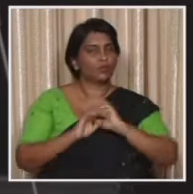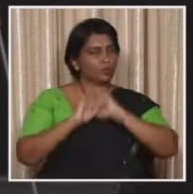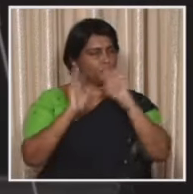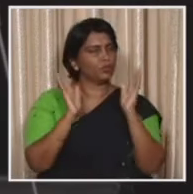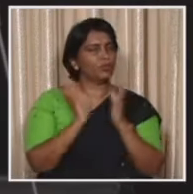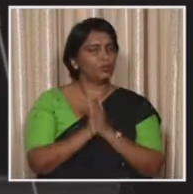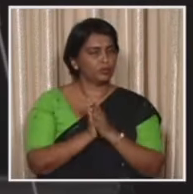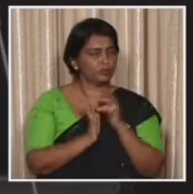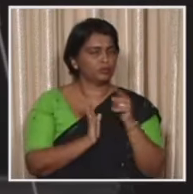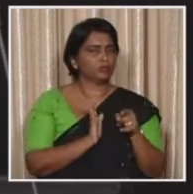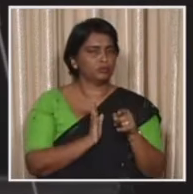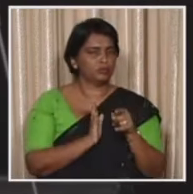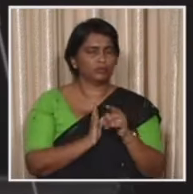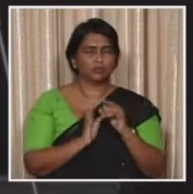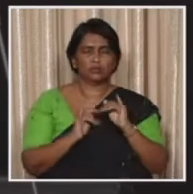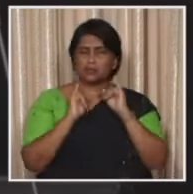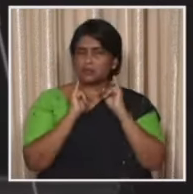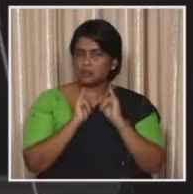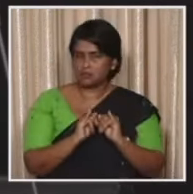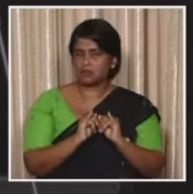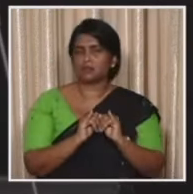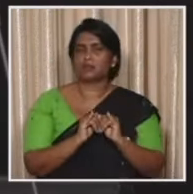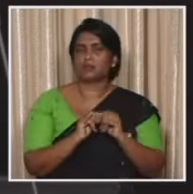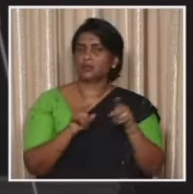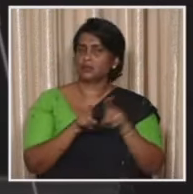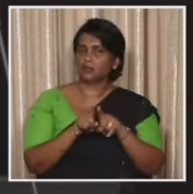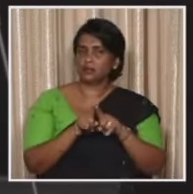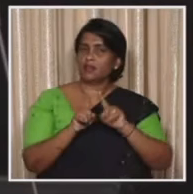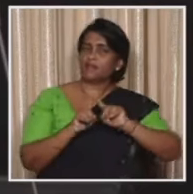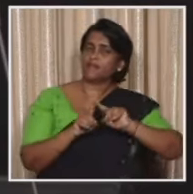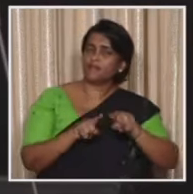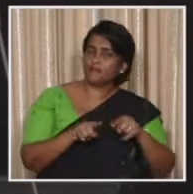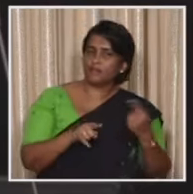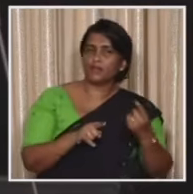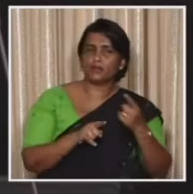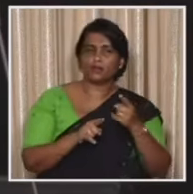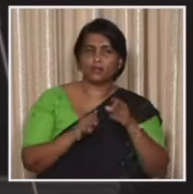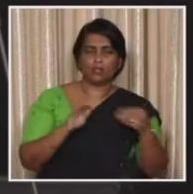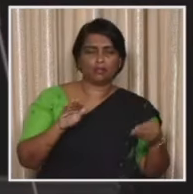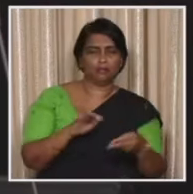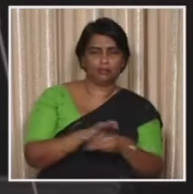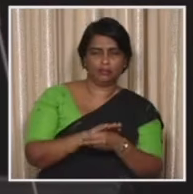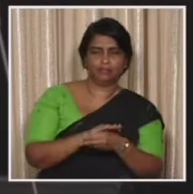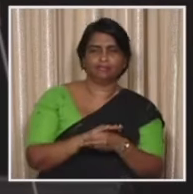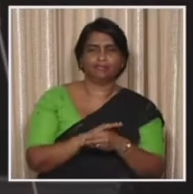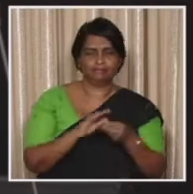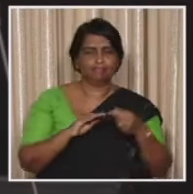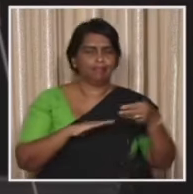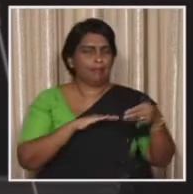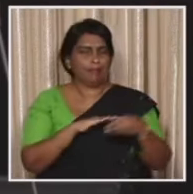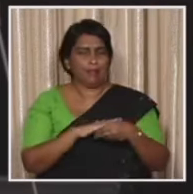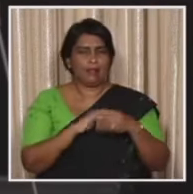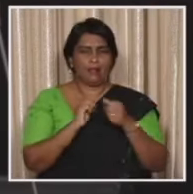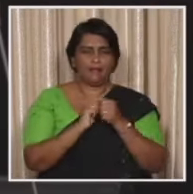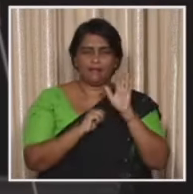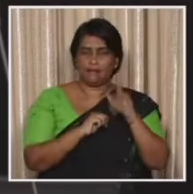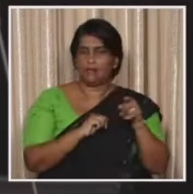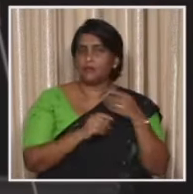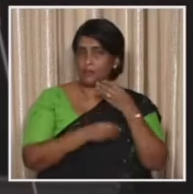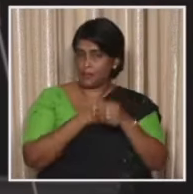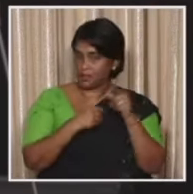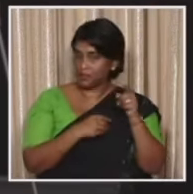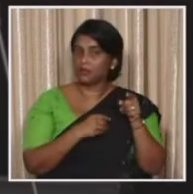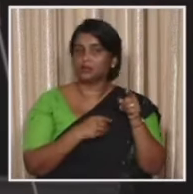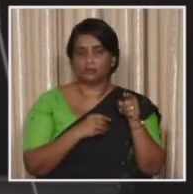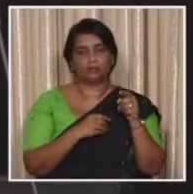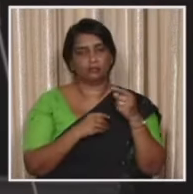සියල්ල අනීතික ඒ වගේම වෙන විදියකට අත යට ගනුදෙනු වලට ආපු ආයෝජන කියලා